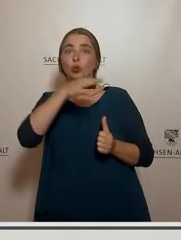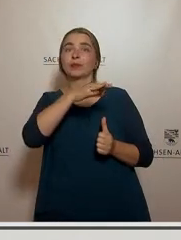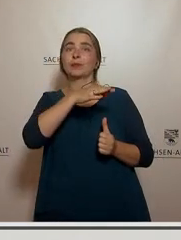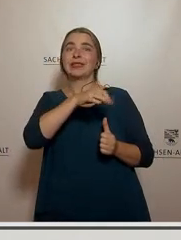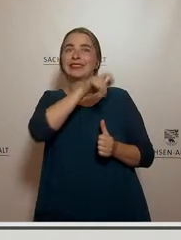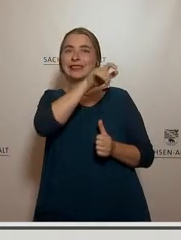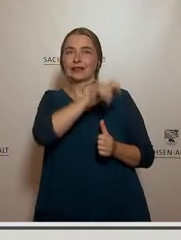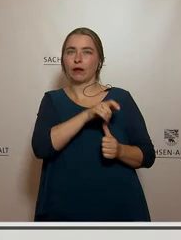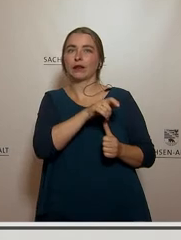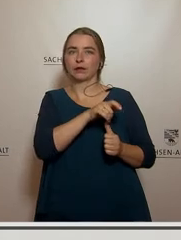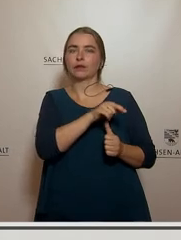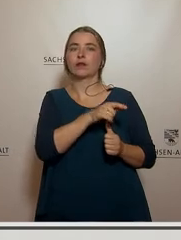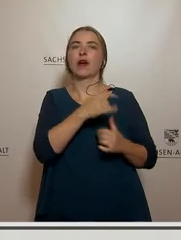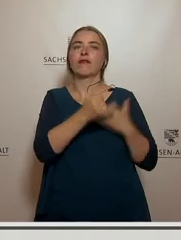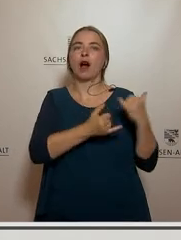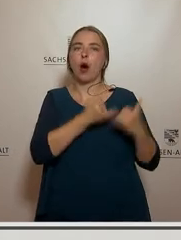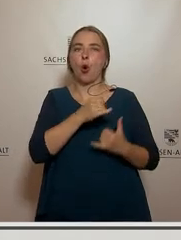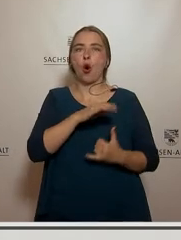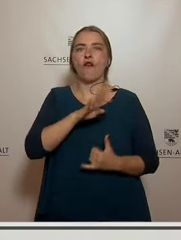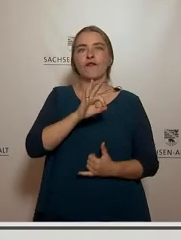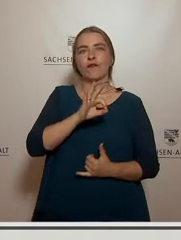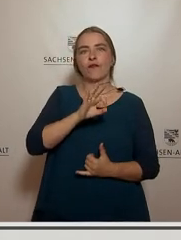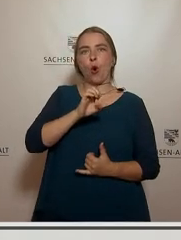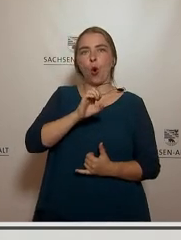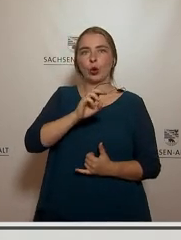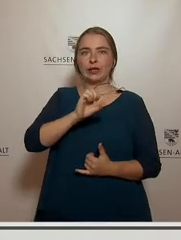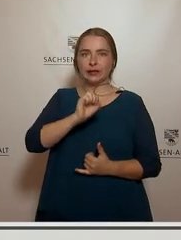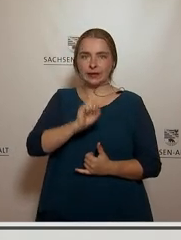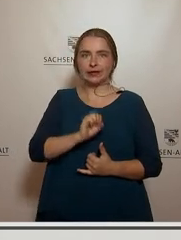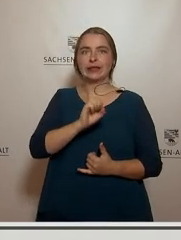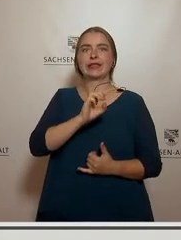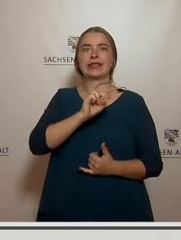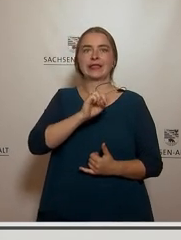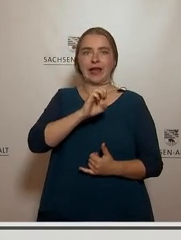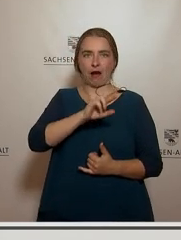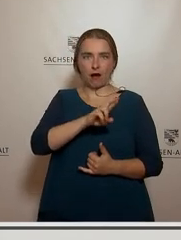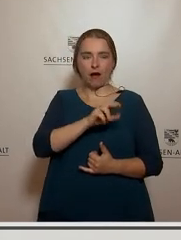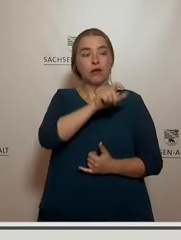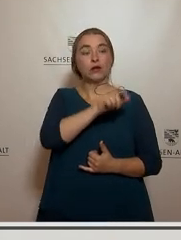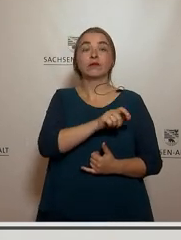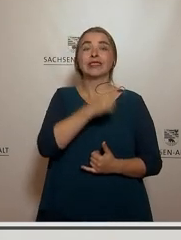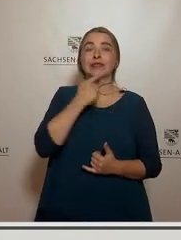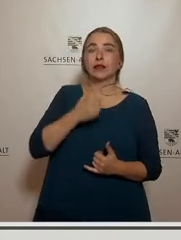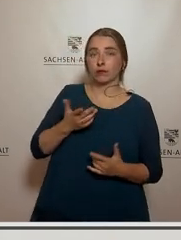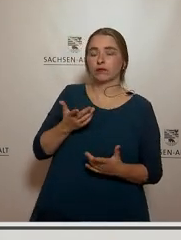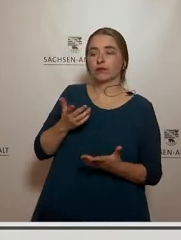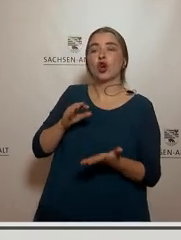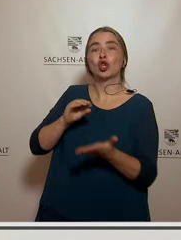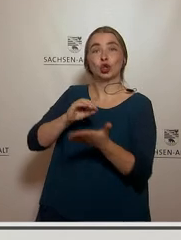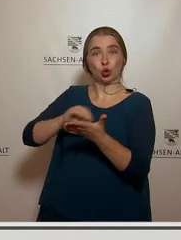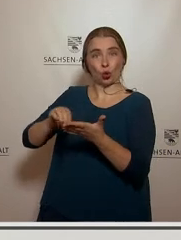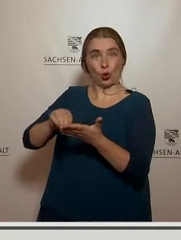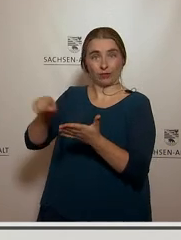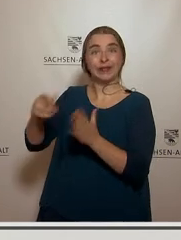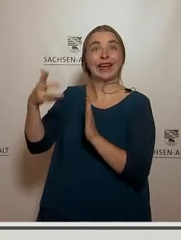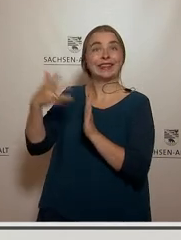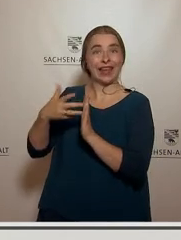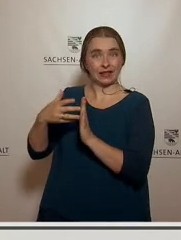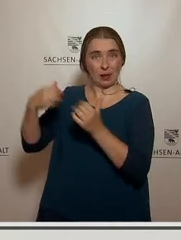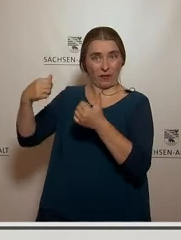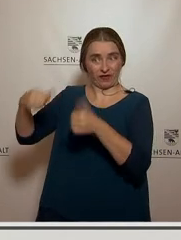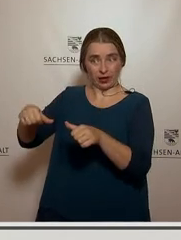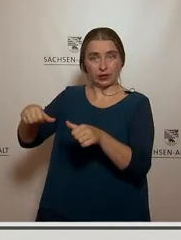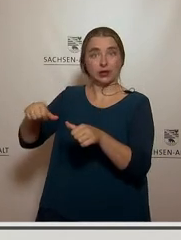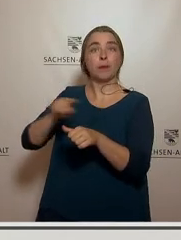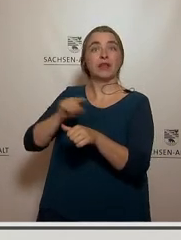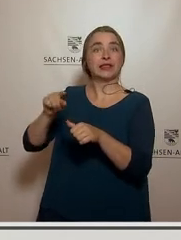Fäusler noch mal darauf aufmerksam gemacht, dass es, obwohl es eine Testpflicht an Schulen gibt bis 18, dass immer